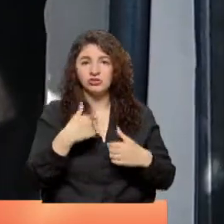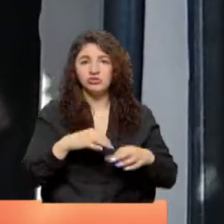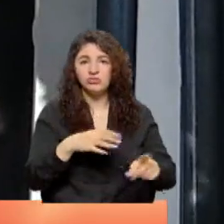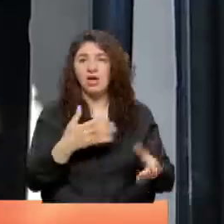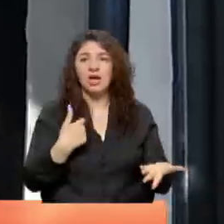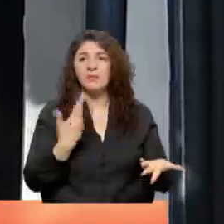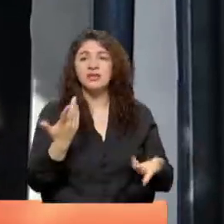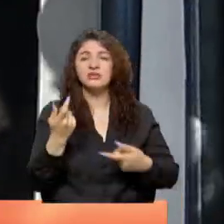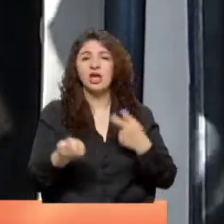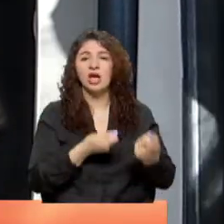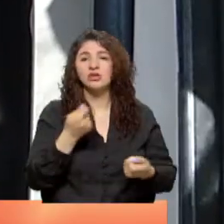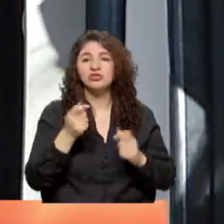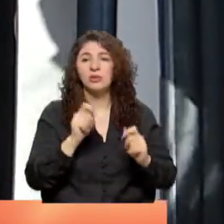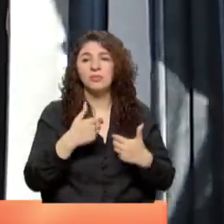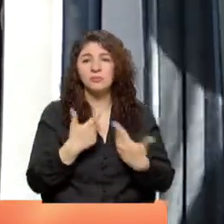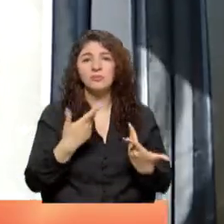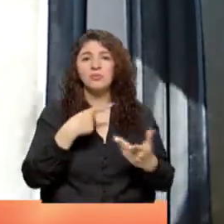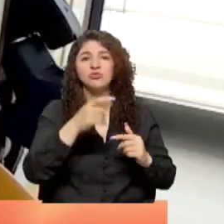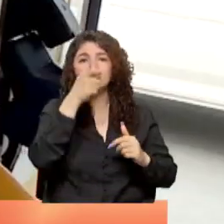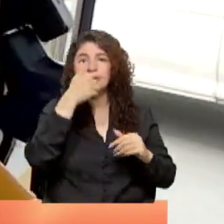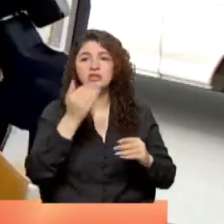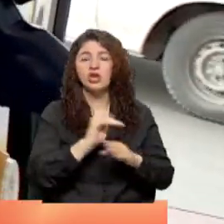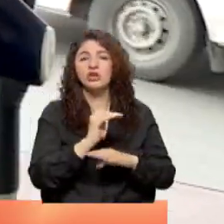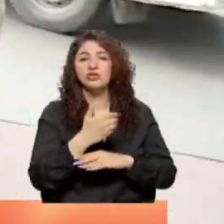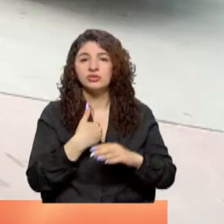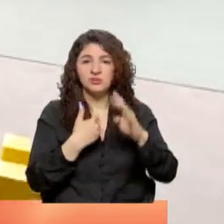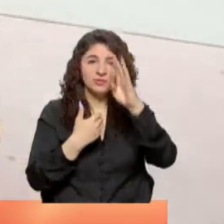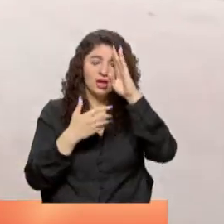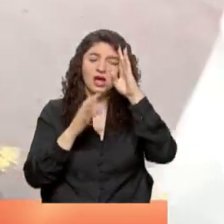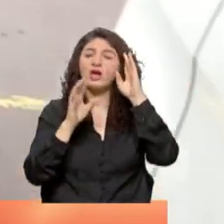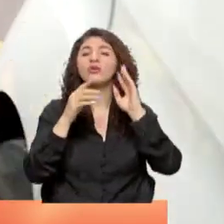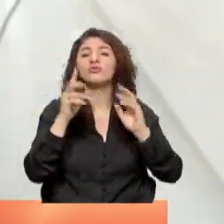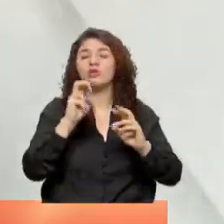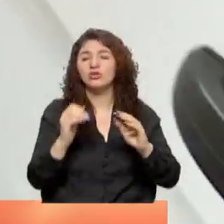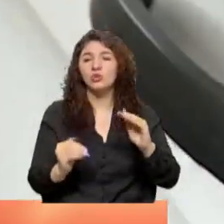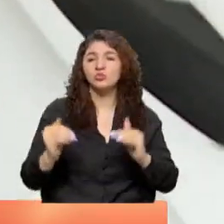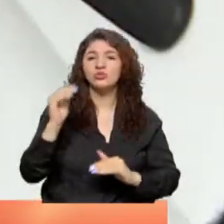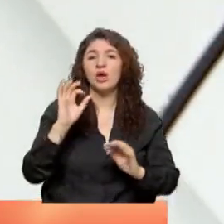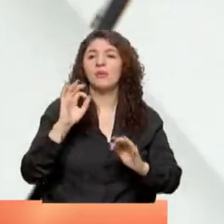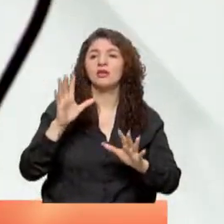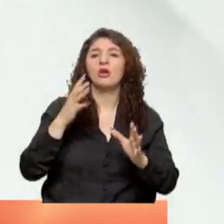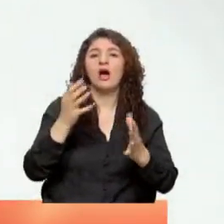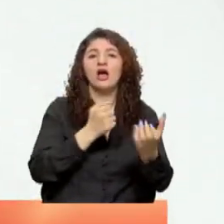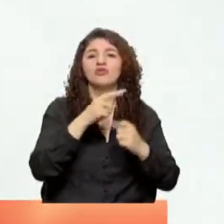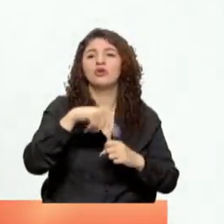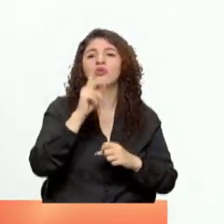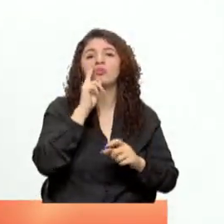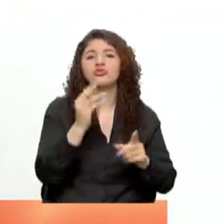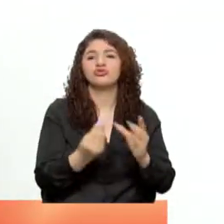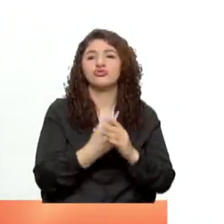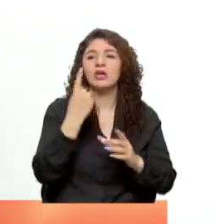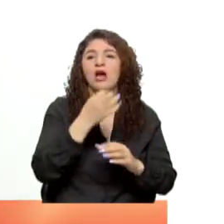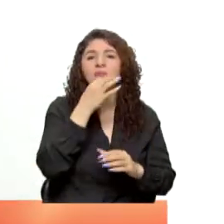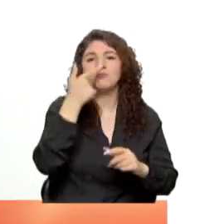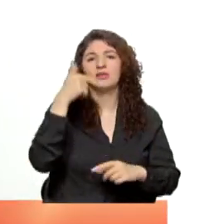Şimdi ben nasıl iş yapayım burada ne bu ülkede nasıl yaşayım Ben dolardaki Yükseliş doğudan yansıdı tüketicinin cebini akaryakıta ilk zam